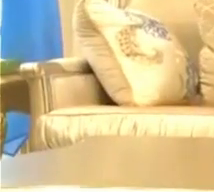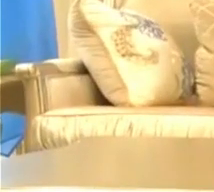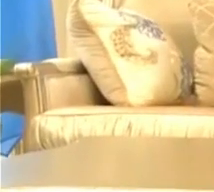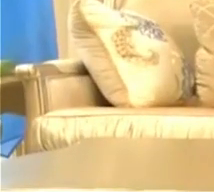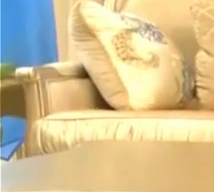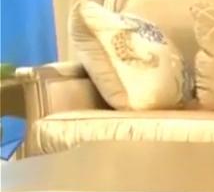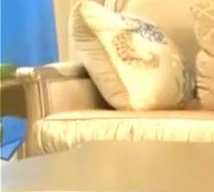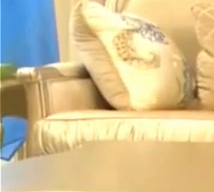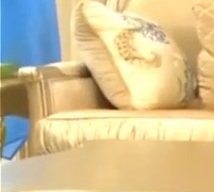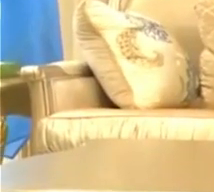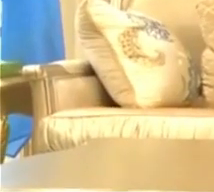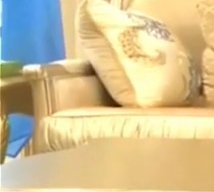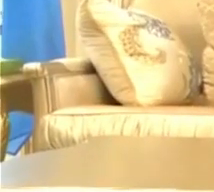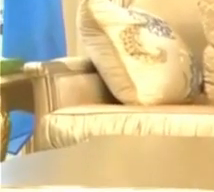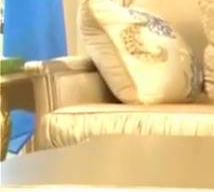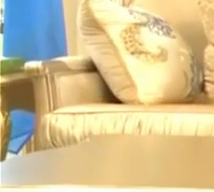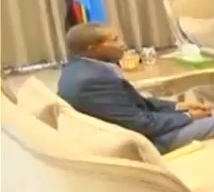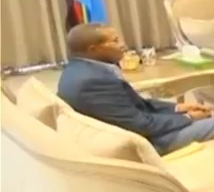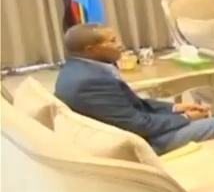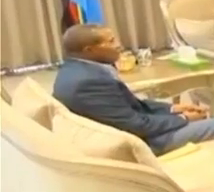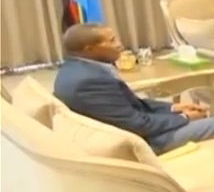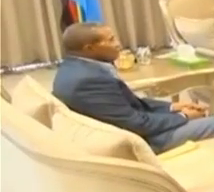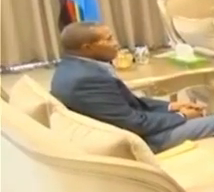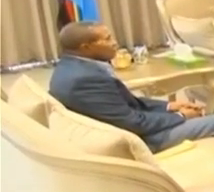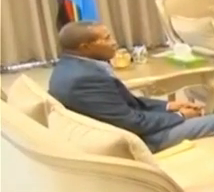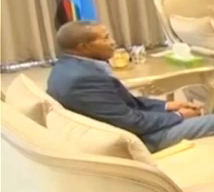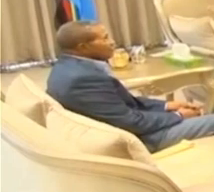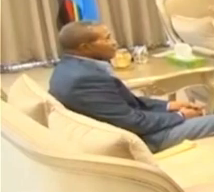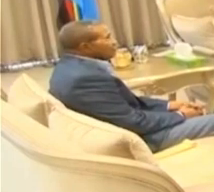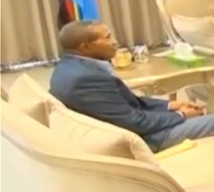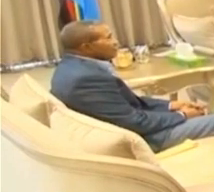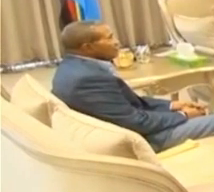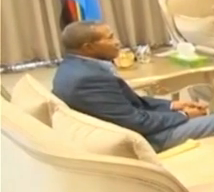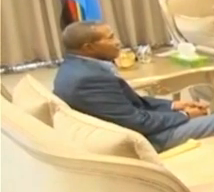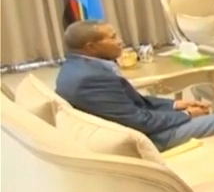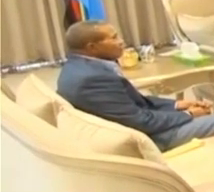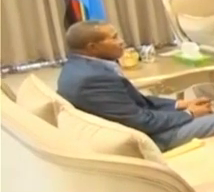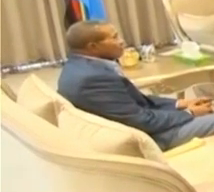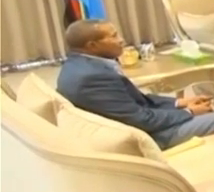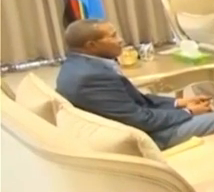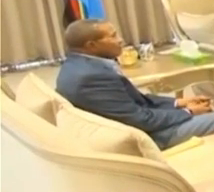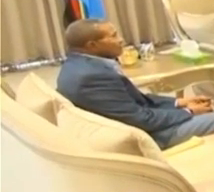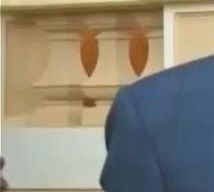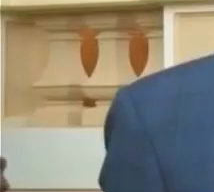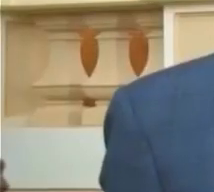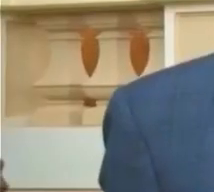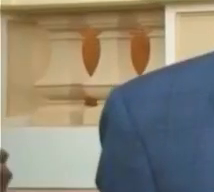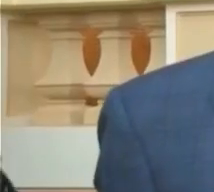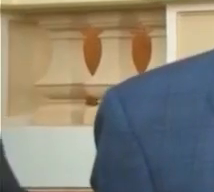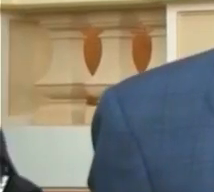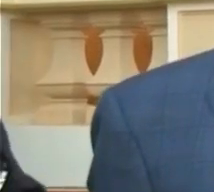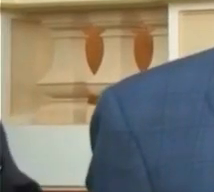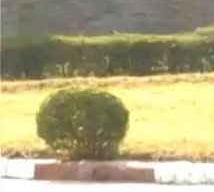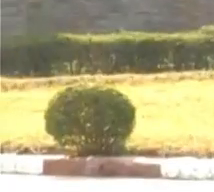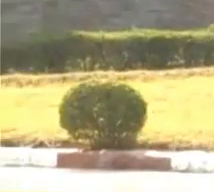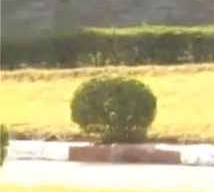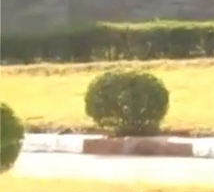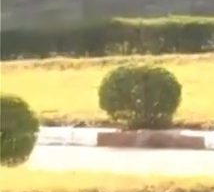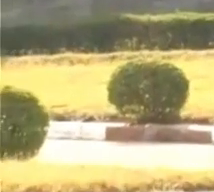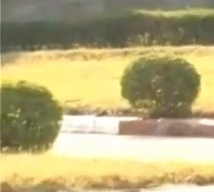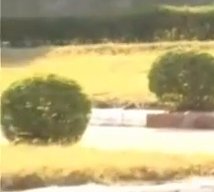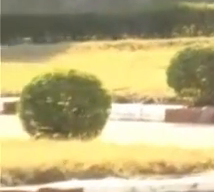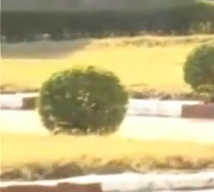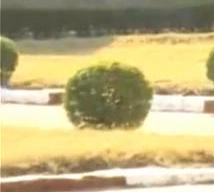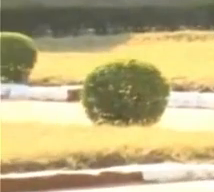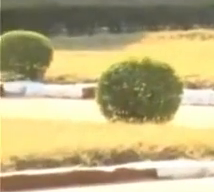and so on. It's quite some time, but I'm sure not too long. Mais il est sûr que ça prendra plus beaucoup de temps. Peu après